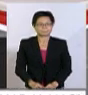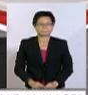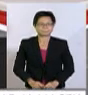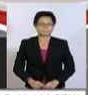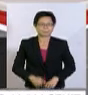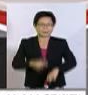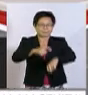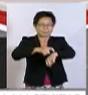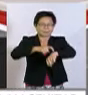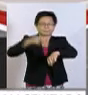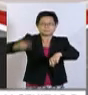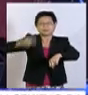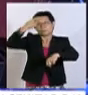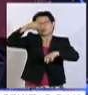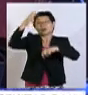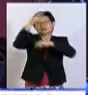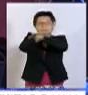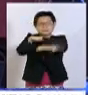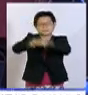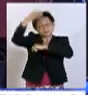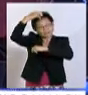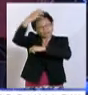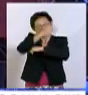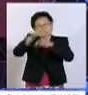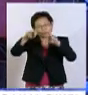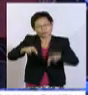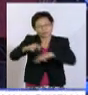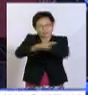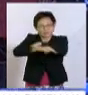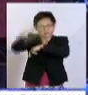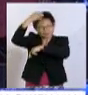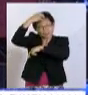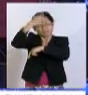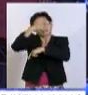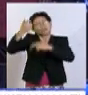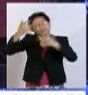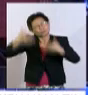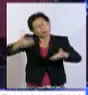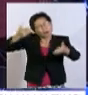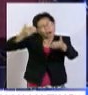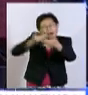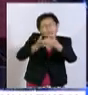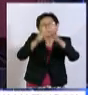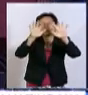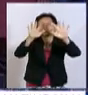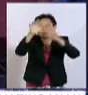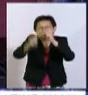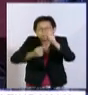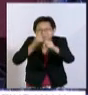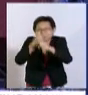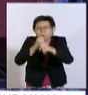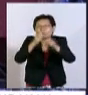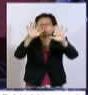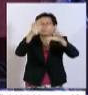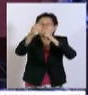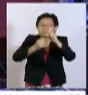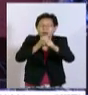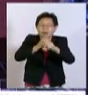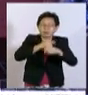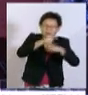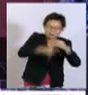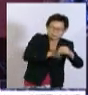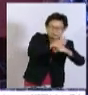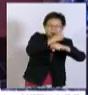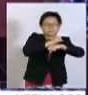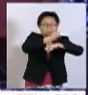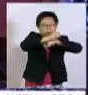Detik bersejarah buat kerajaan negeri Selangor dan rakyat negeri Selangor kerana setelah hampir 10 tahun tentang